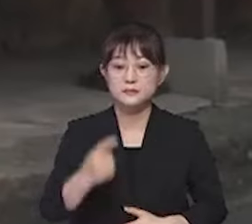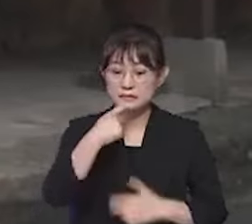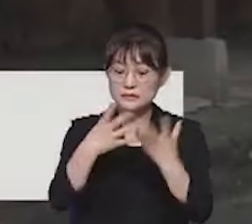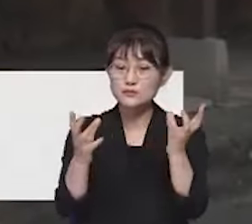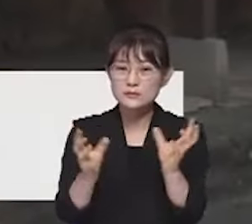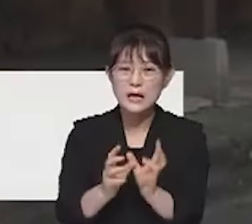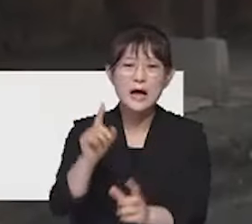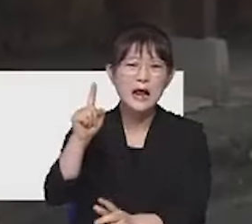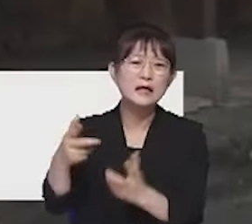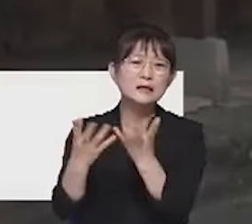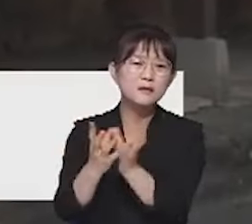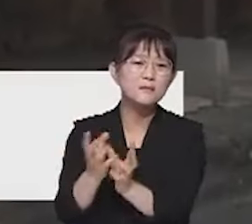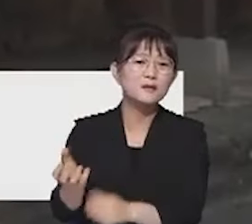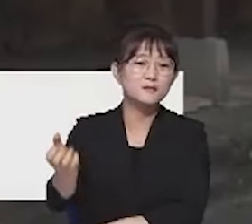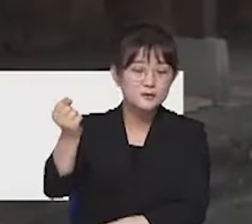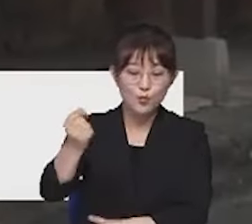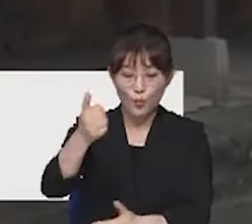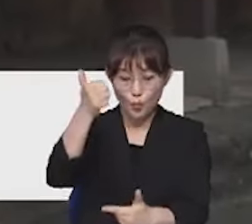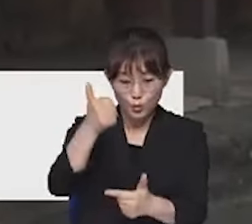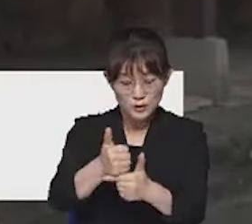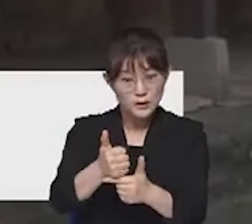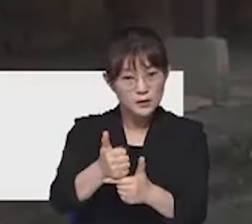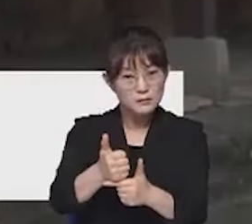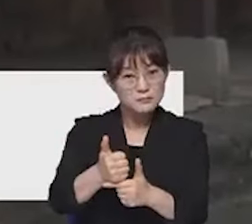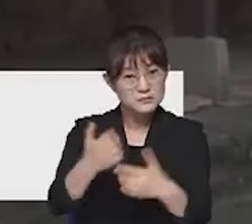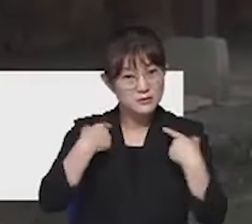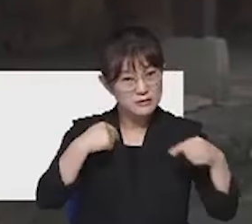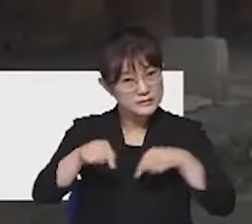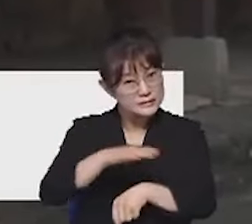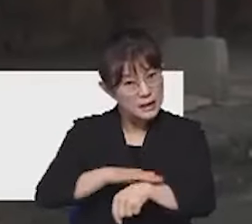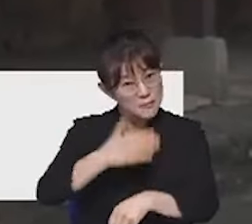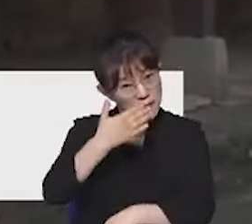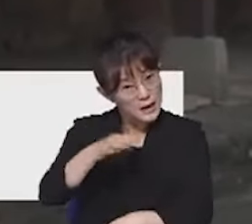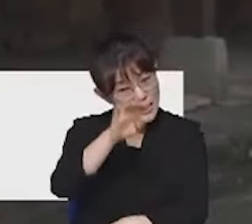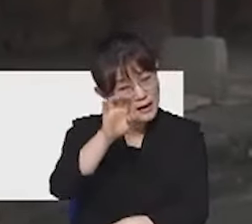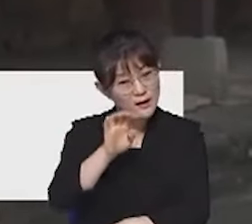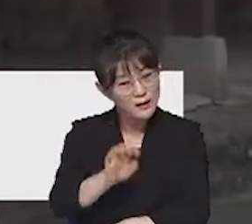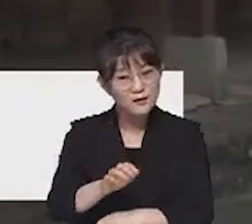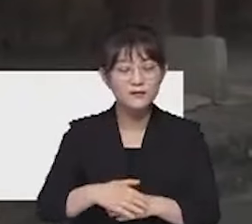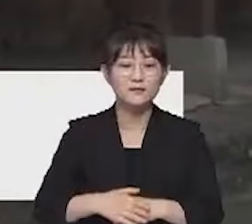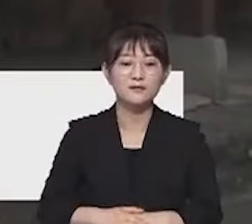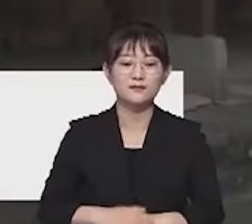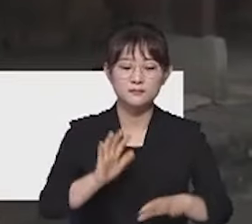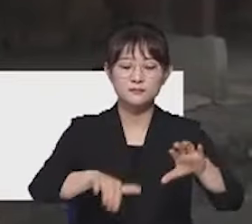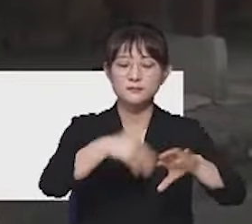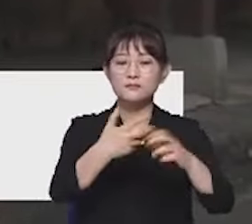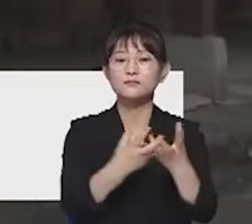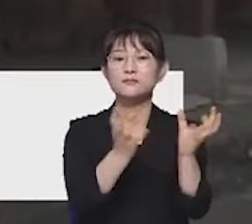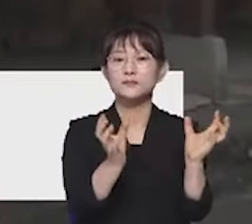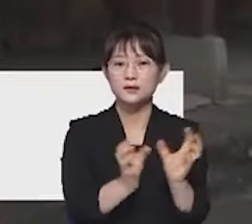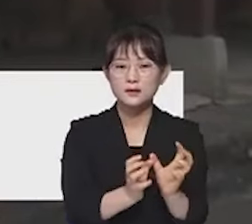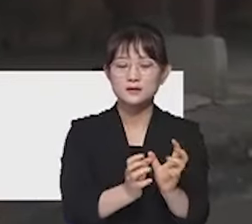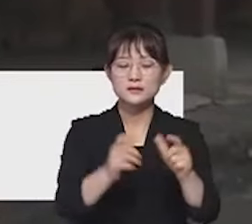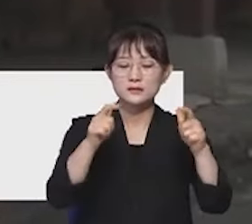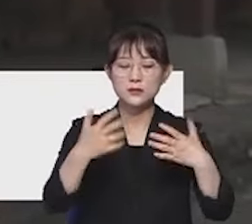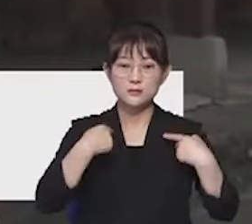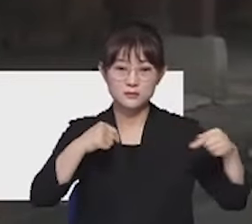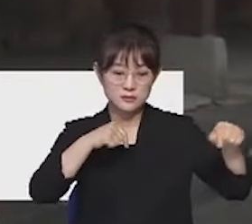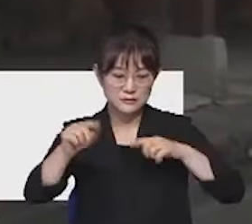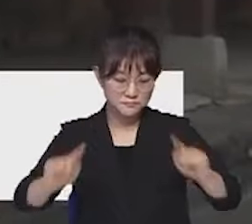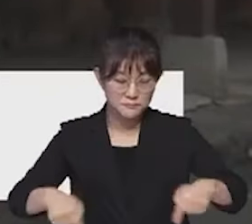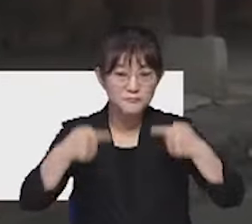민주당만으로 호남 정치가 잘 될 것인가에 대해서 의문이 있고요. 조국혁신당이 지역 정치에 뛰어들어서 보다